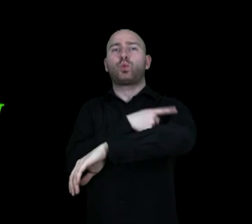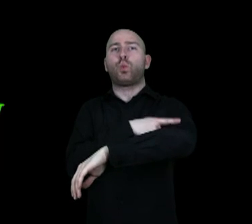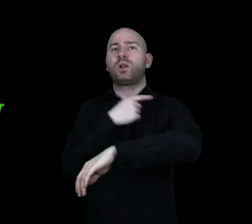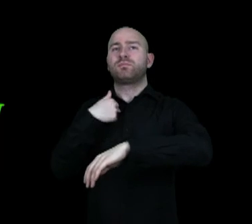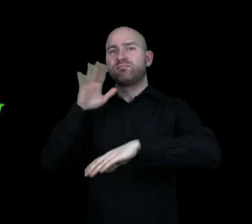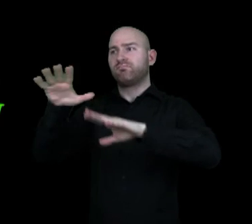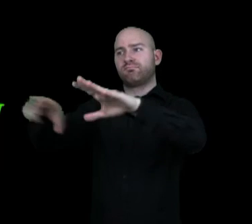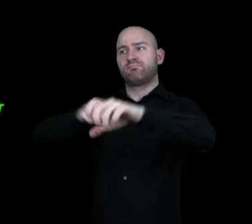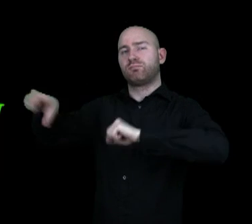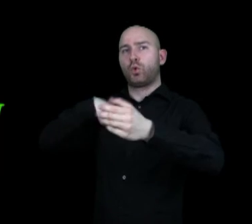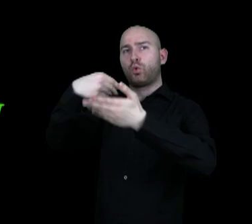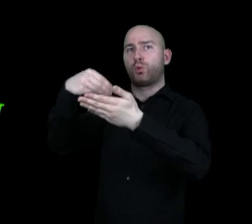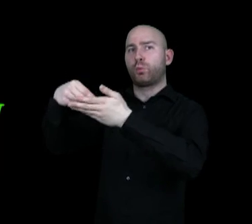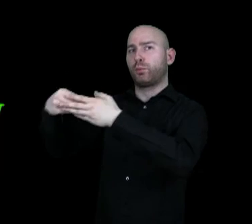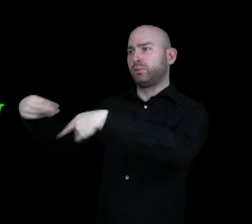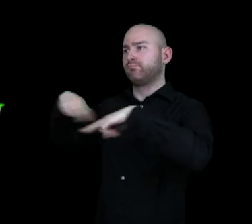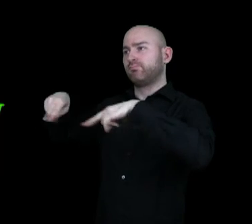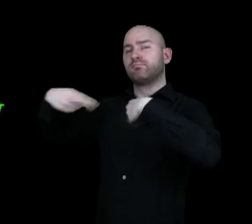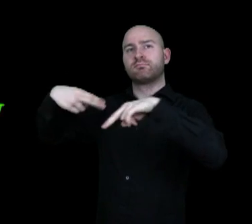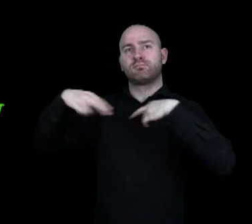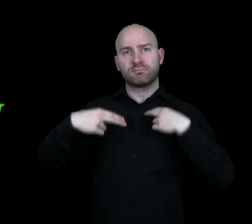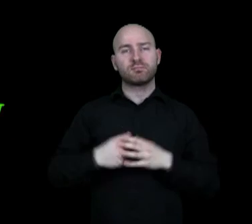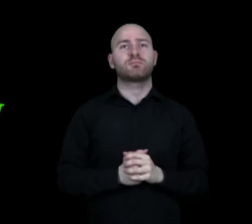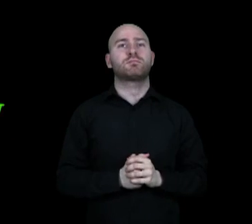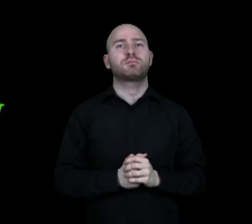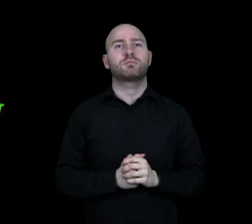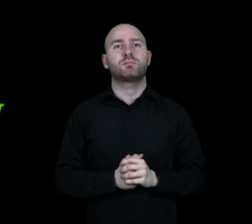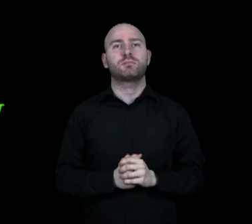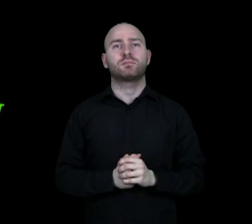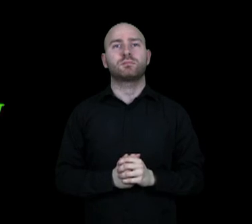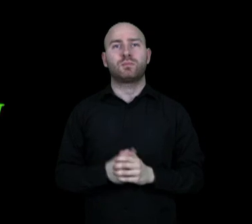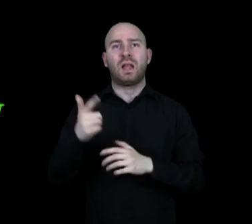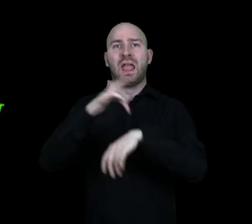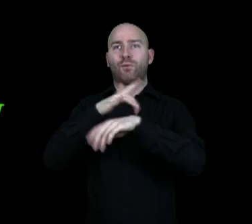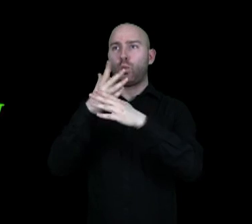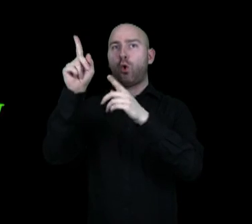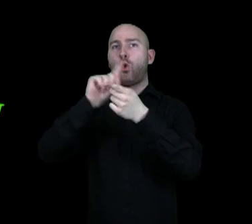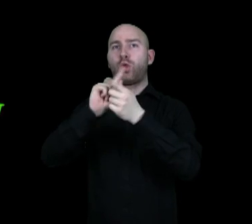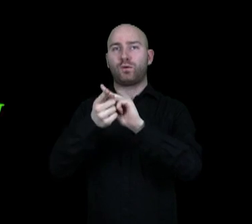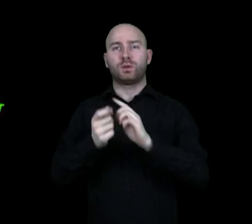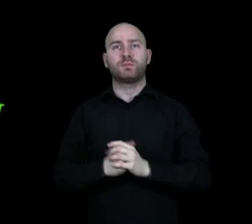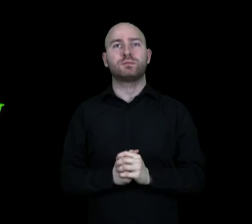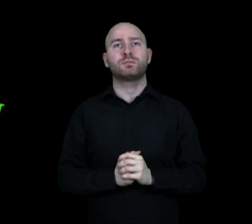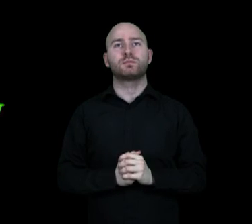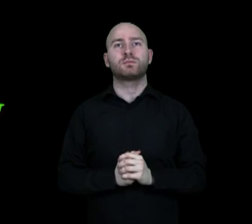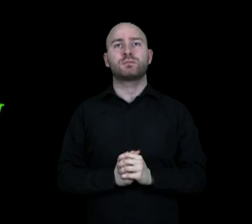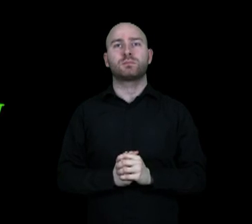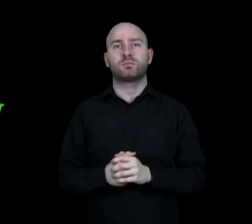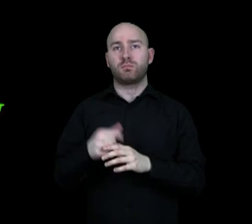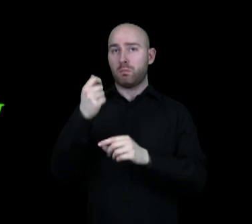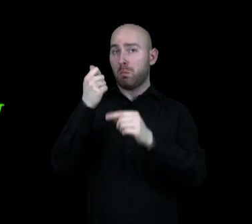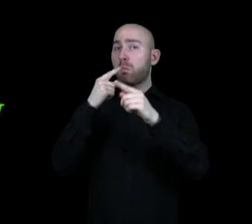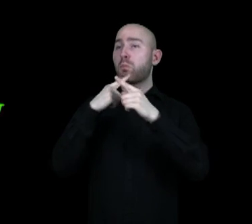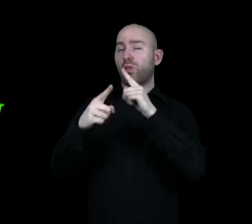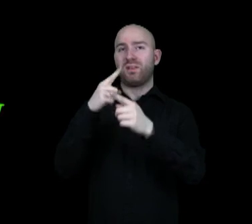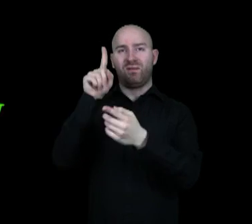fiskalnej chodzi o to, że rząd chce dóbr i usług bezpośrednio od gospodarki. Tutaj mamy rząd. To jest